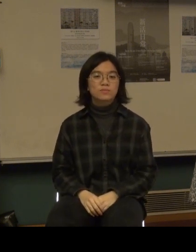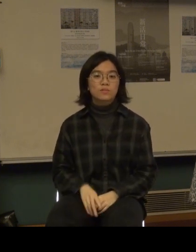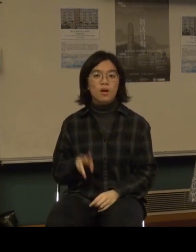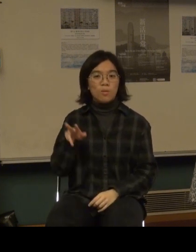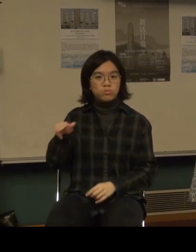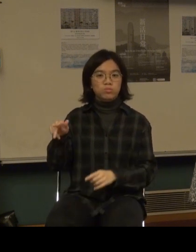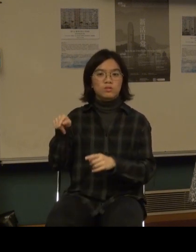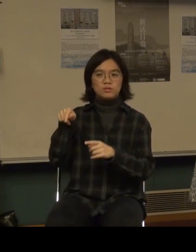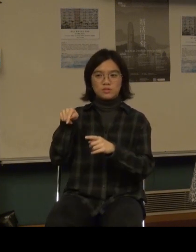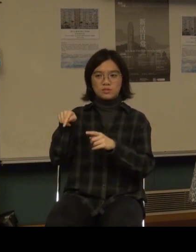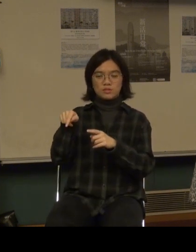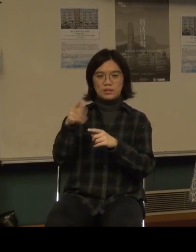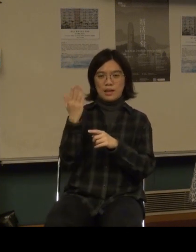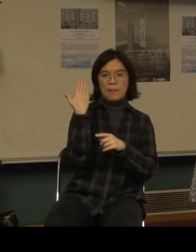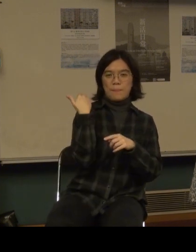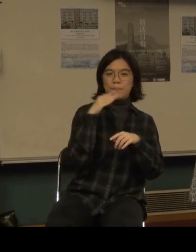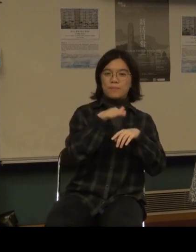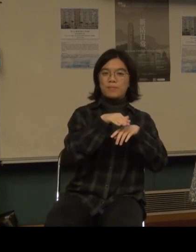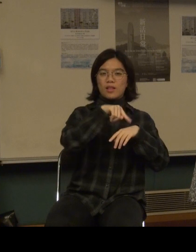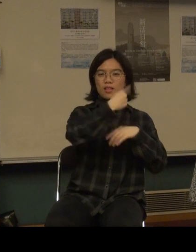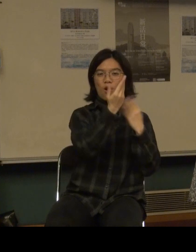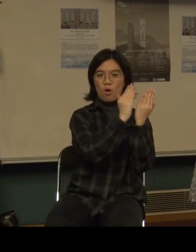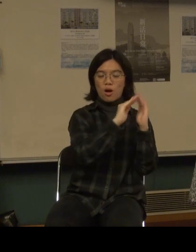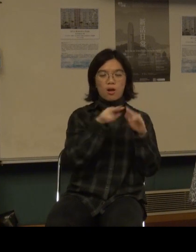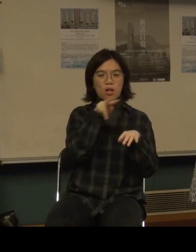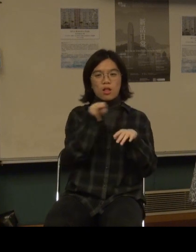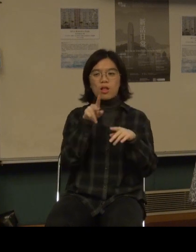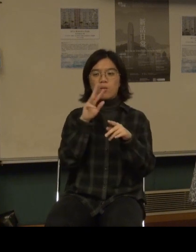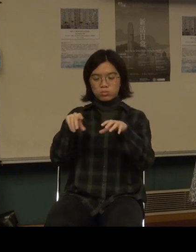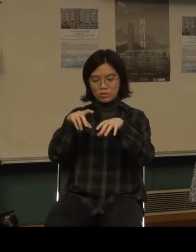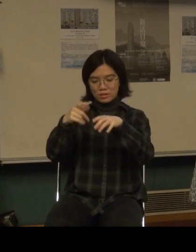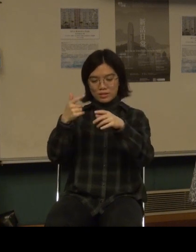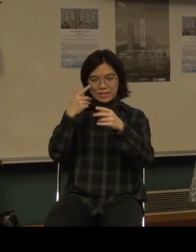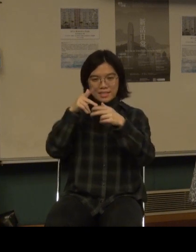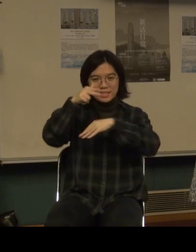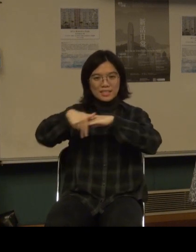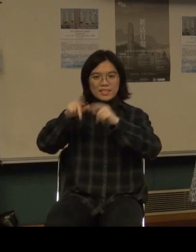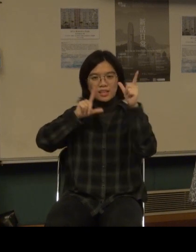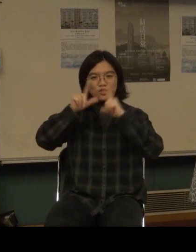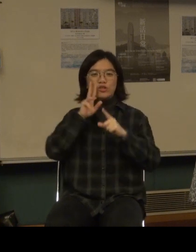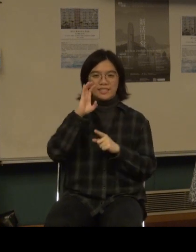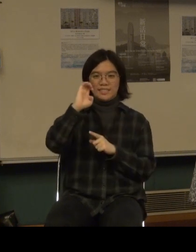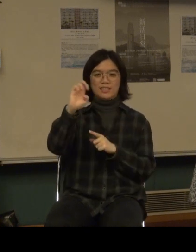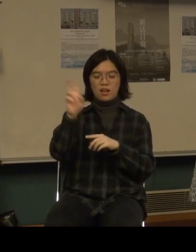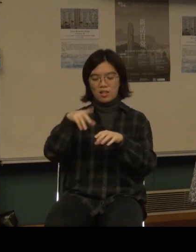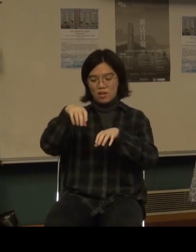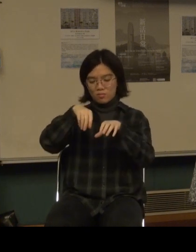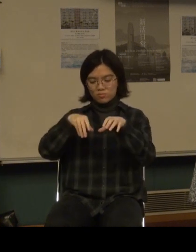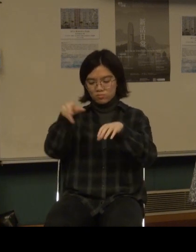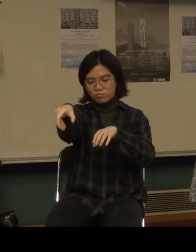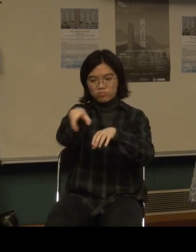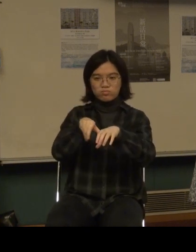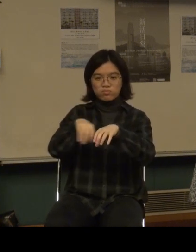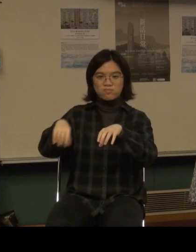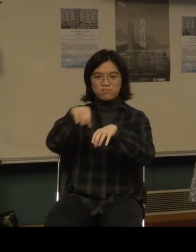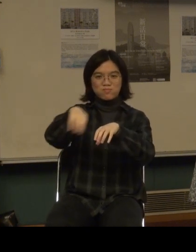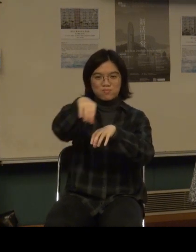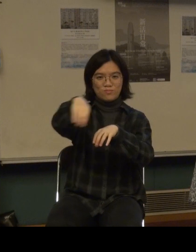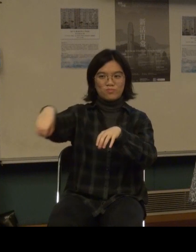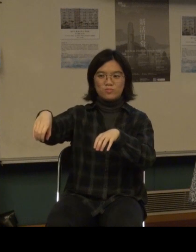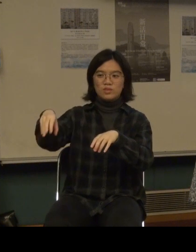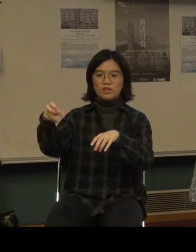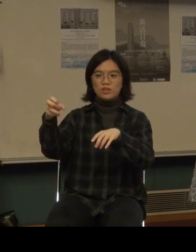佢都係用一個類似 E 字型嘅平面嘅。咁咧，亦都係有好多嘅呢啲嘅遮陽板咧，揼揼框